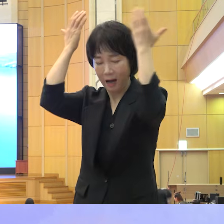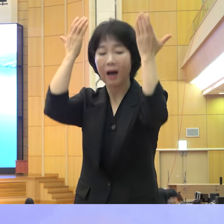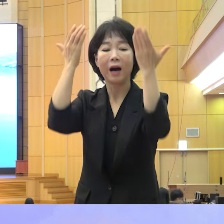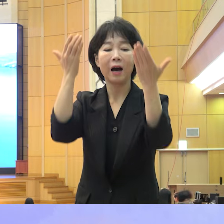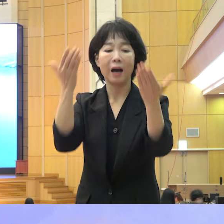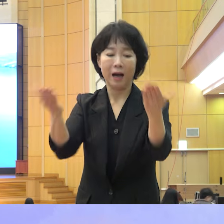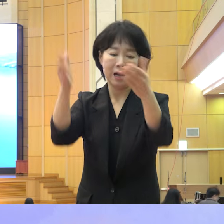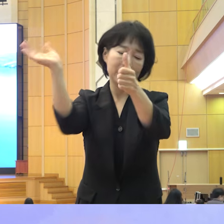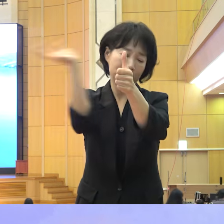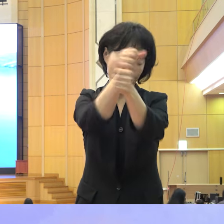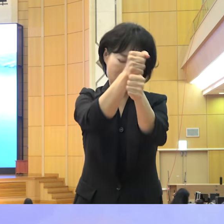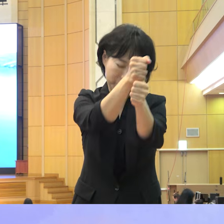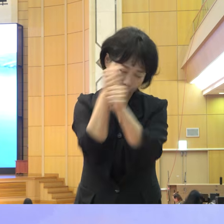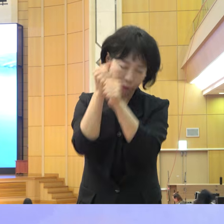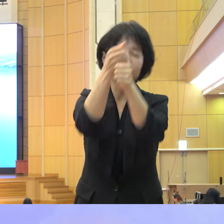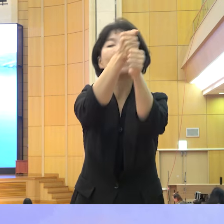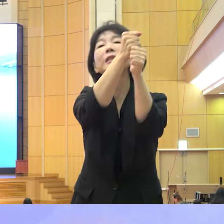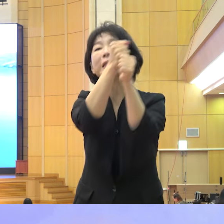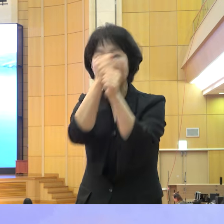내가 널